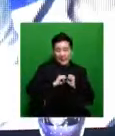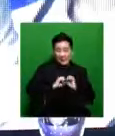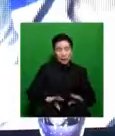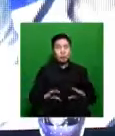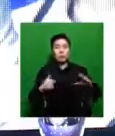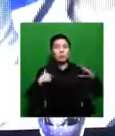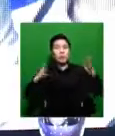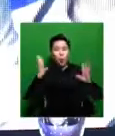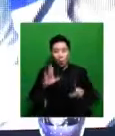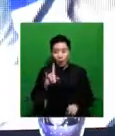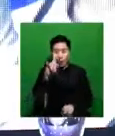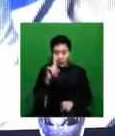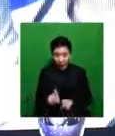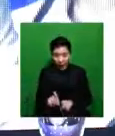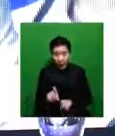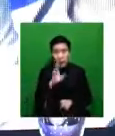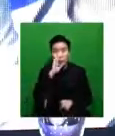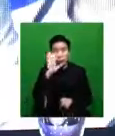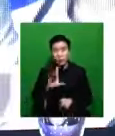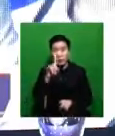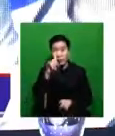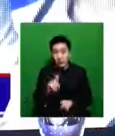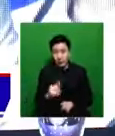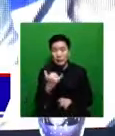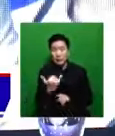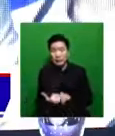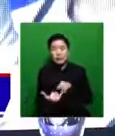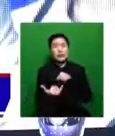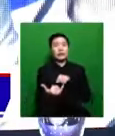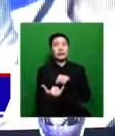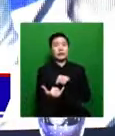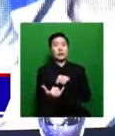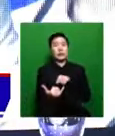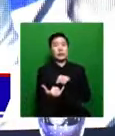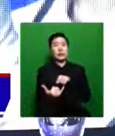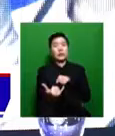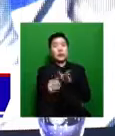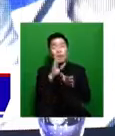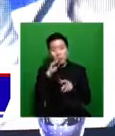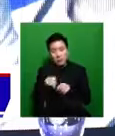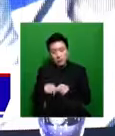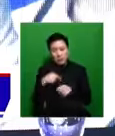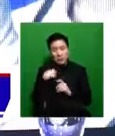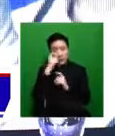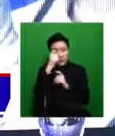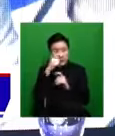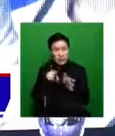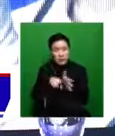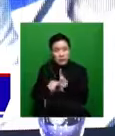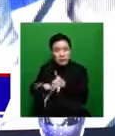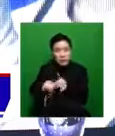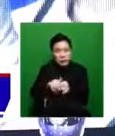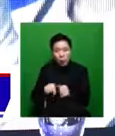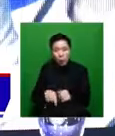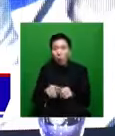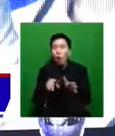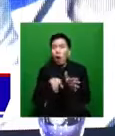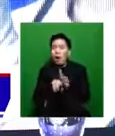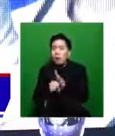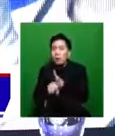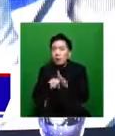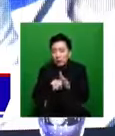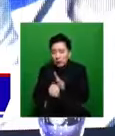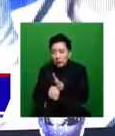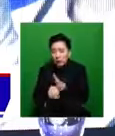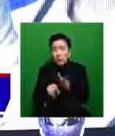อนใดๆคนที่เสียชีวิตไปแล้วถ้าเราทราบว่าเขามาจากเขามีปัจจัยในความสุ่มเสี่ยงเราก็มีวิธีการที่จะ